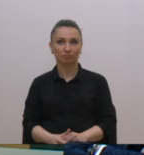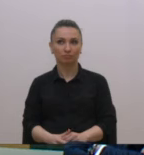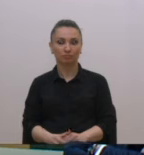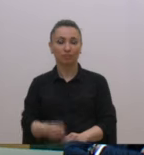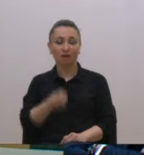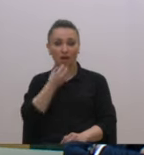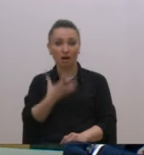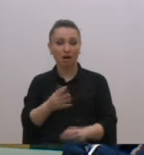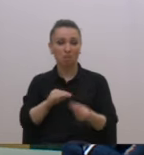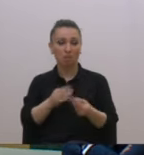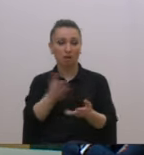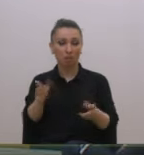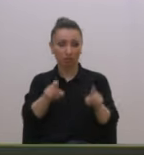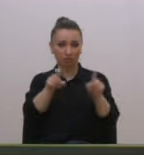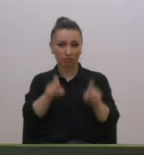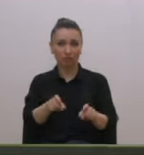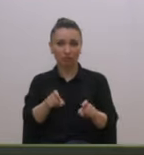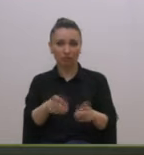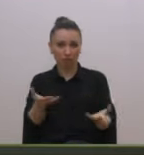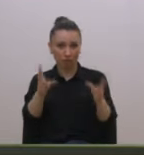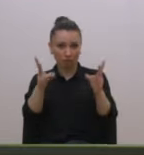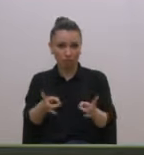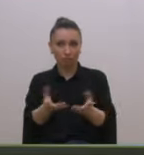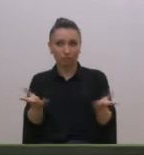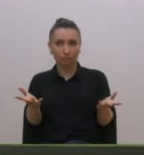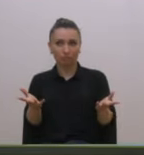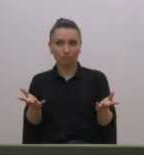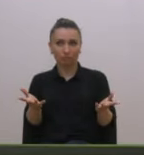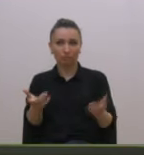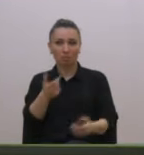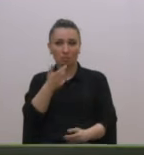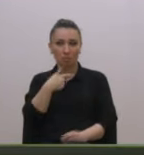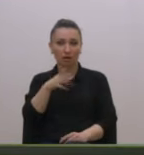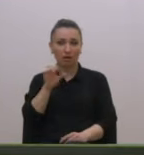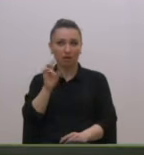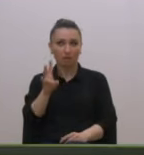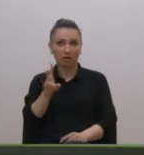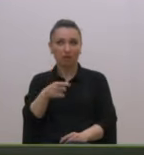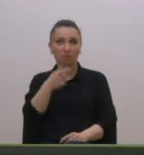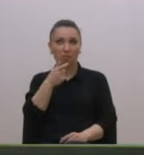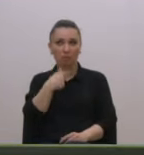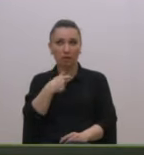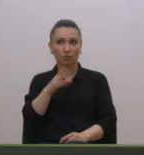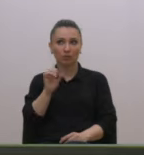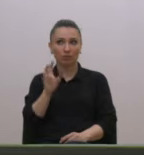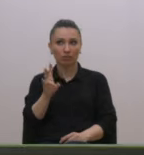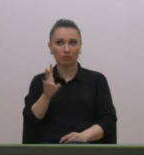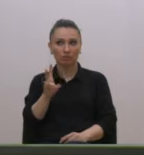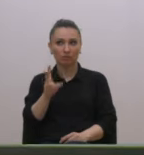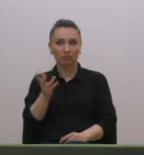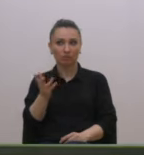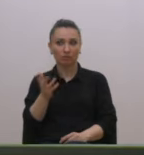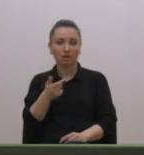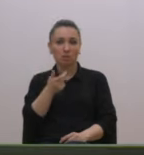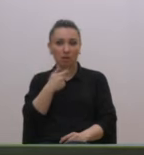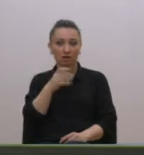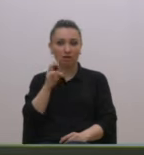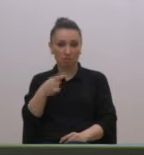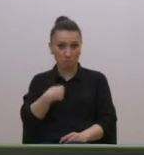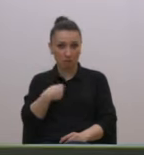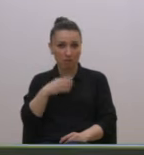კაი, მეგობრებო, დამძალდეთ ახლა დრაგჩით ბატონო. კაი, ბატონო ლევან, ბატონო ლევან. ბატონო ლევან,